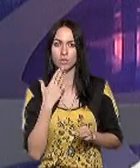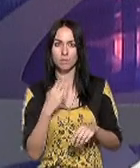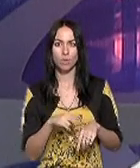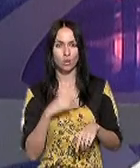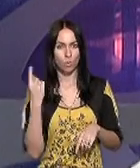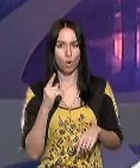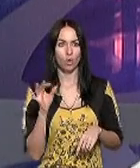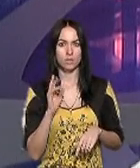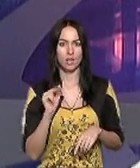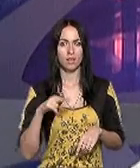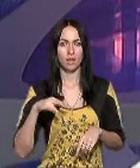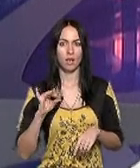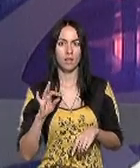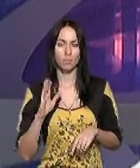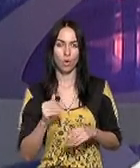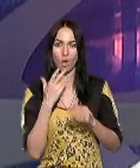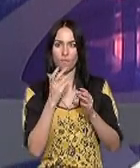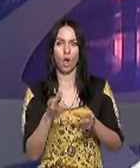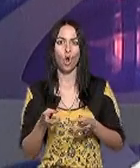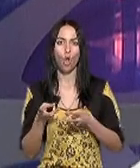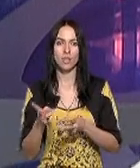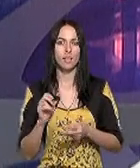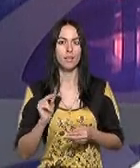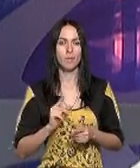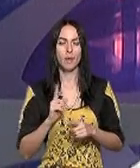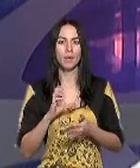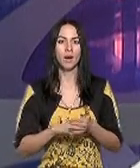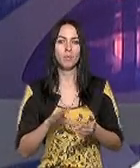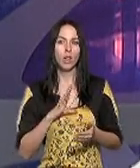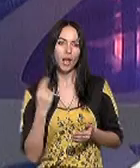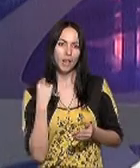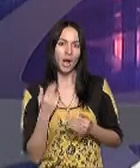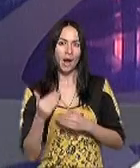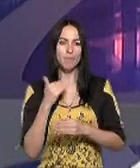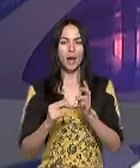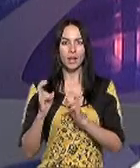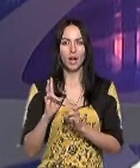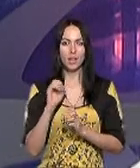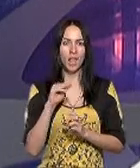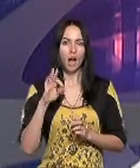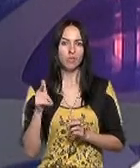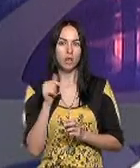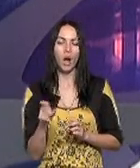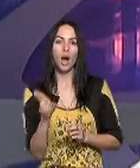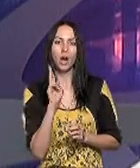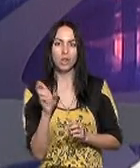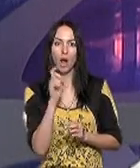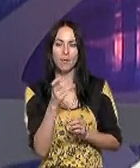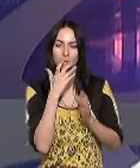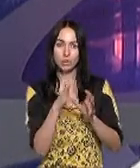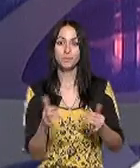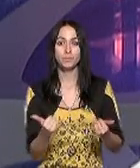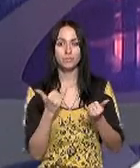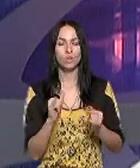області Оксана Калмикова. Котельні не працювали через борги перед підприємством «Нафтогаз». Хто лишається без опалення зараз